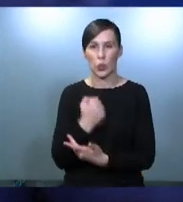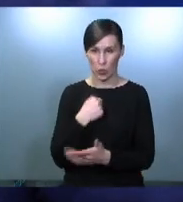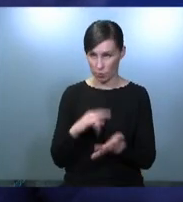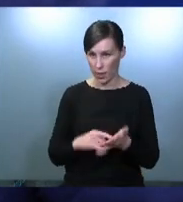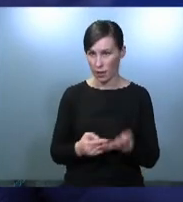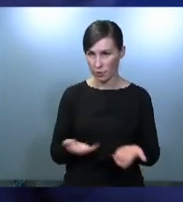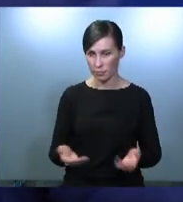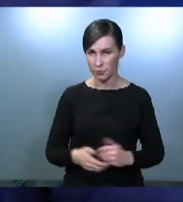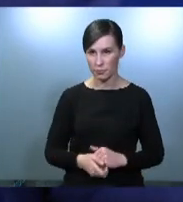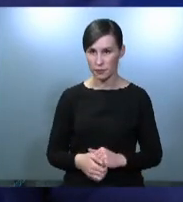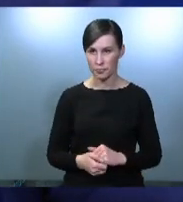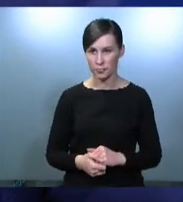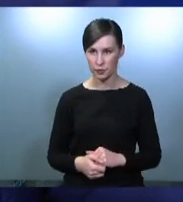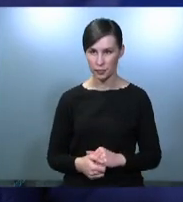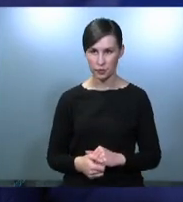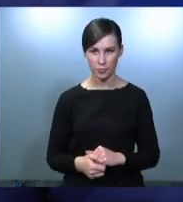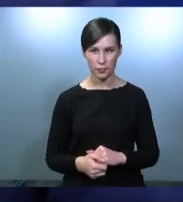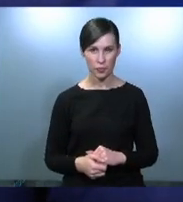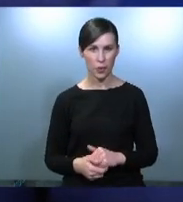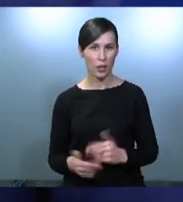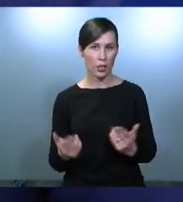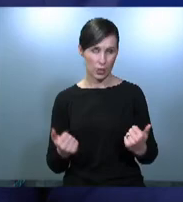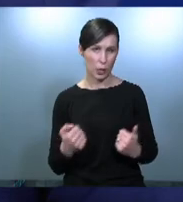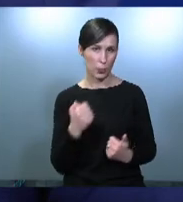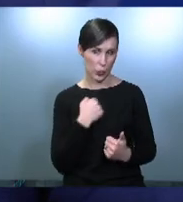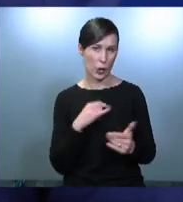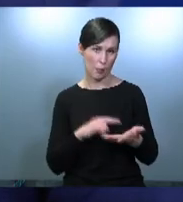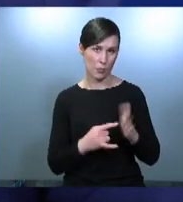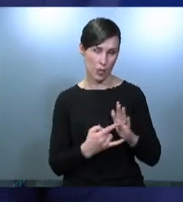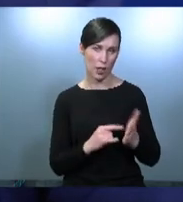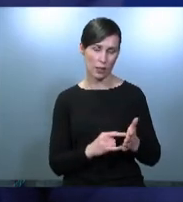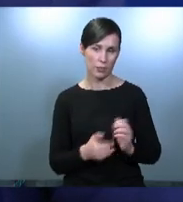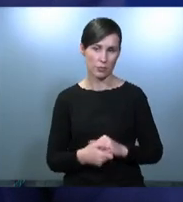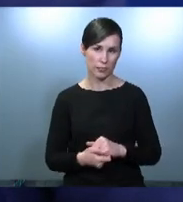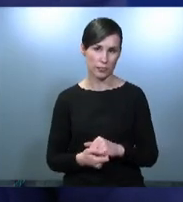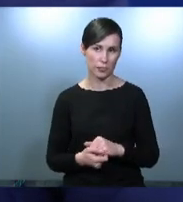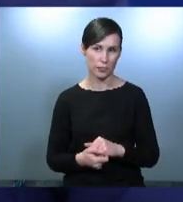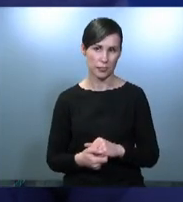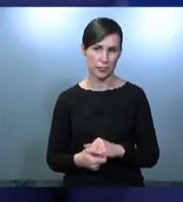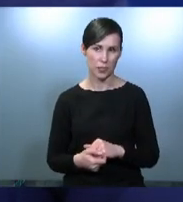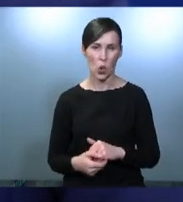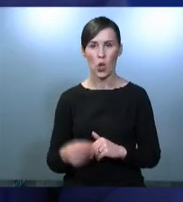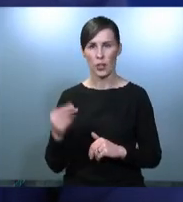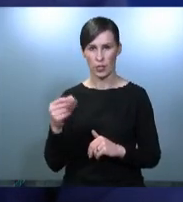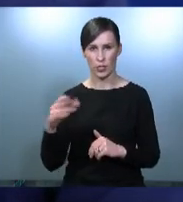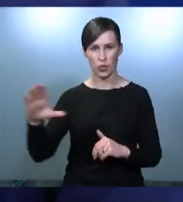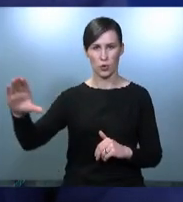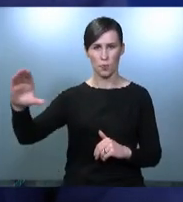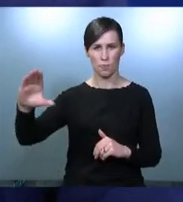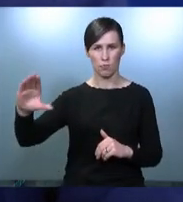planą. Ir aš manyčiau, kad investicijų pritraukimas, nesakyčiau, kad tai nebuvo pritrauktos investicijos,